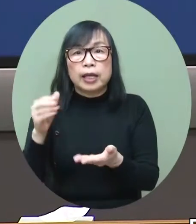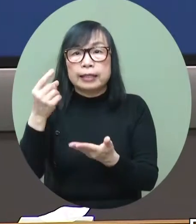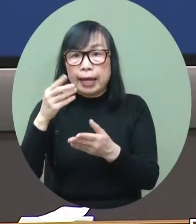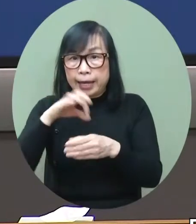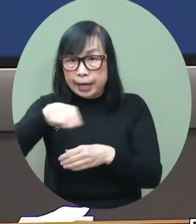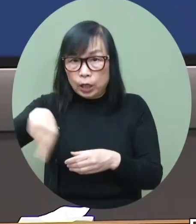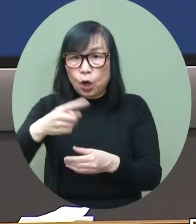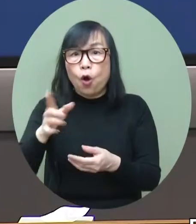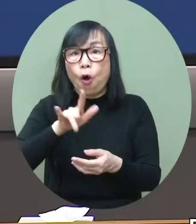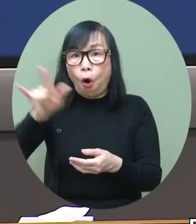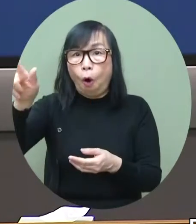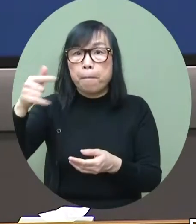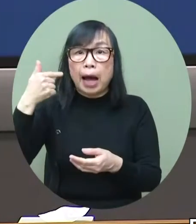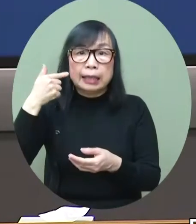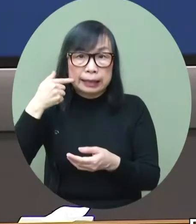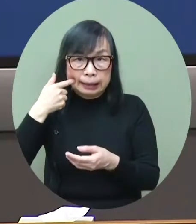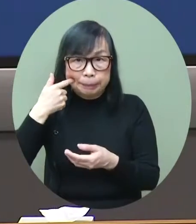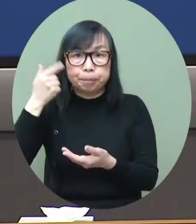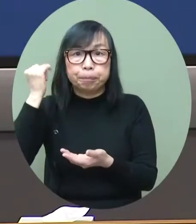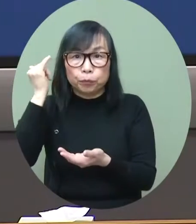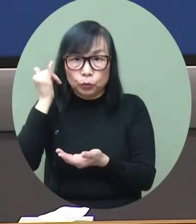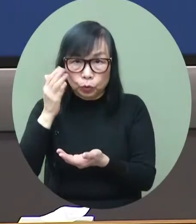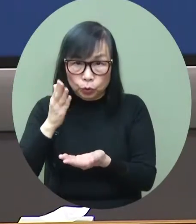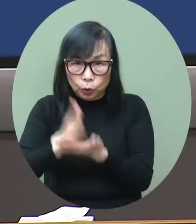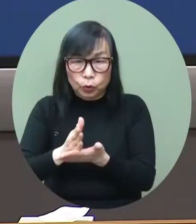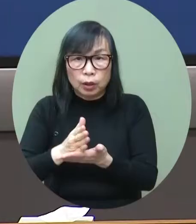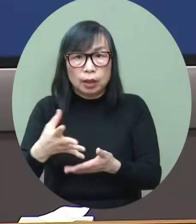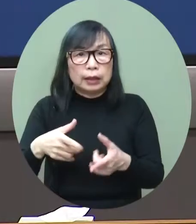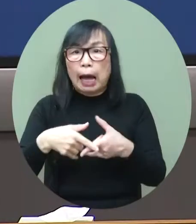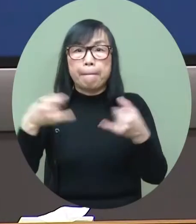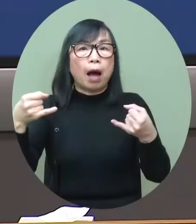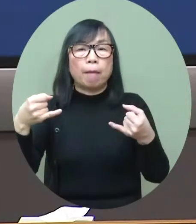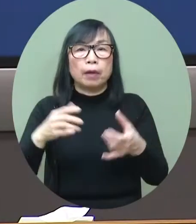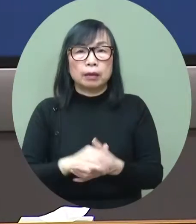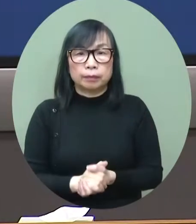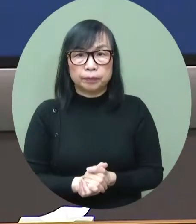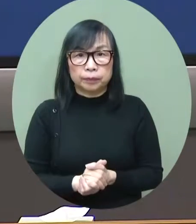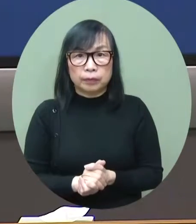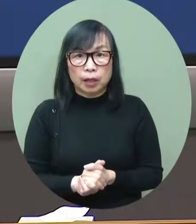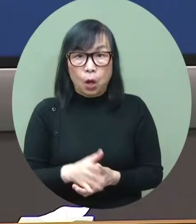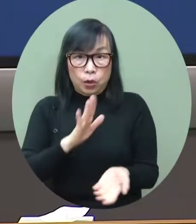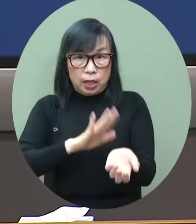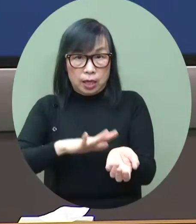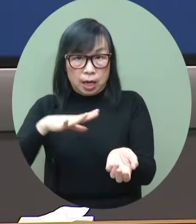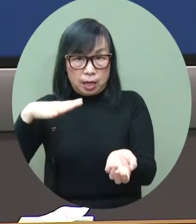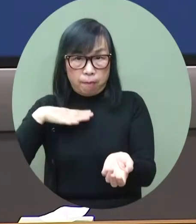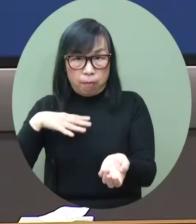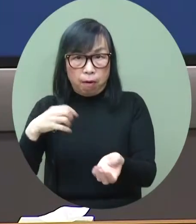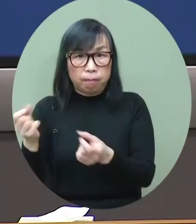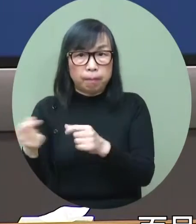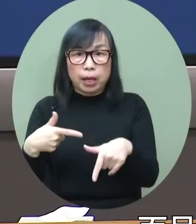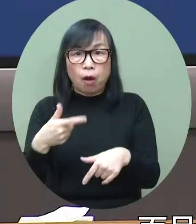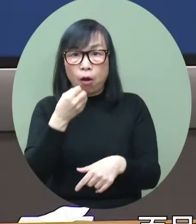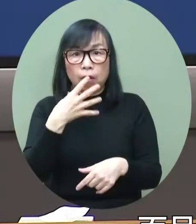區性嘅航班熔斷機制，係已經不合時宜啦啊！因為佢哋嘅疫情咧不比香港